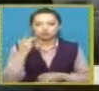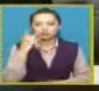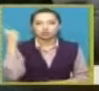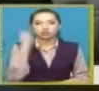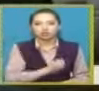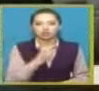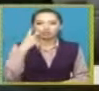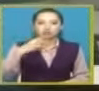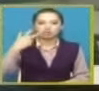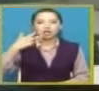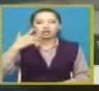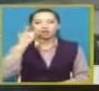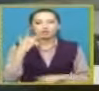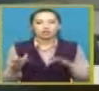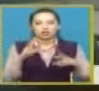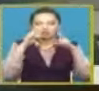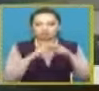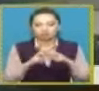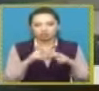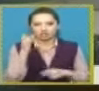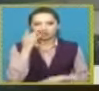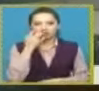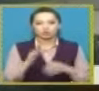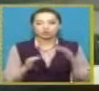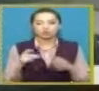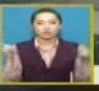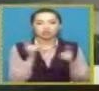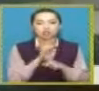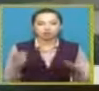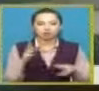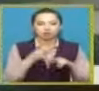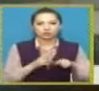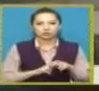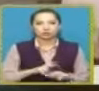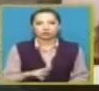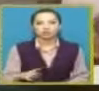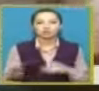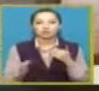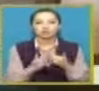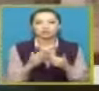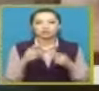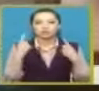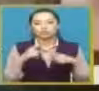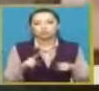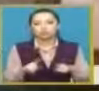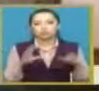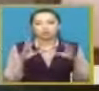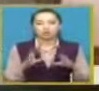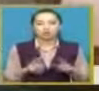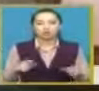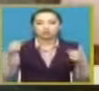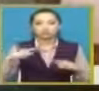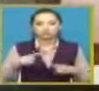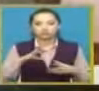өзі 20-30 істі қарап, сөзгіден өткізеді. Ал сот шешімімен келіспеген жандар кассациялық тәртібімен шағымданбай, шешім заңды күшіне енген соң